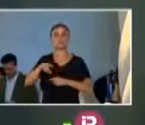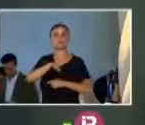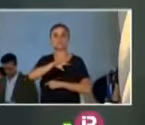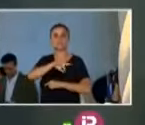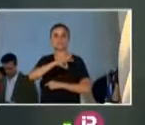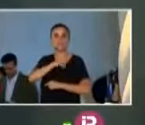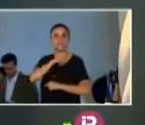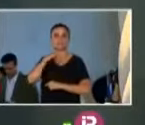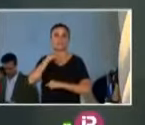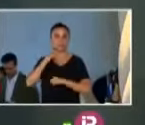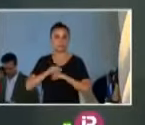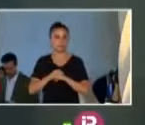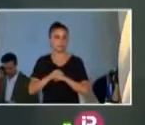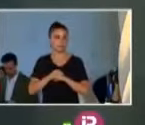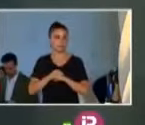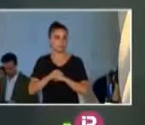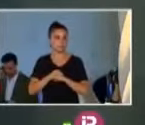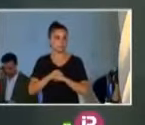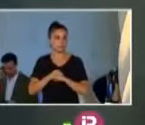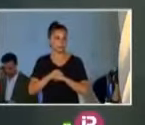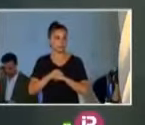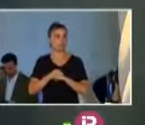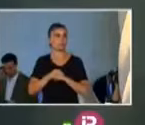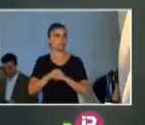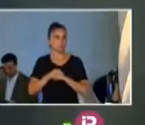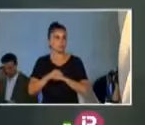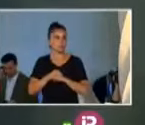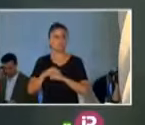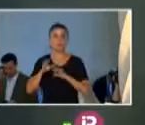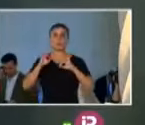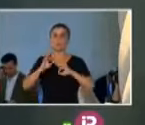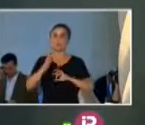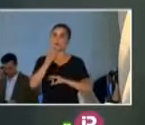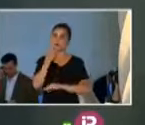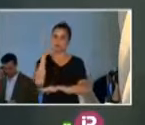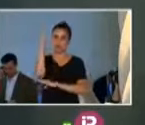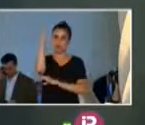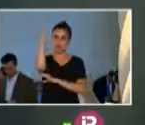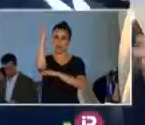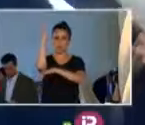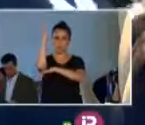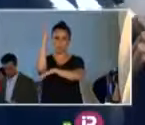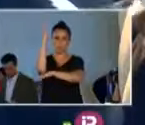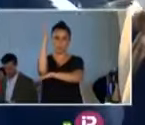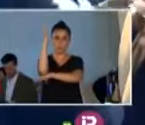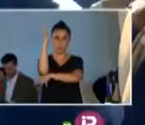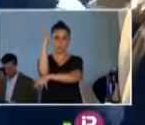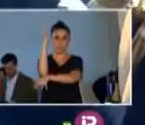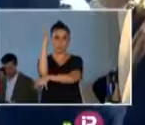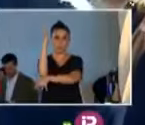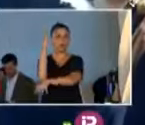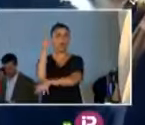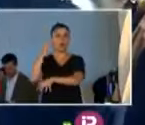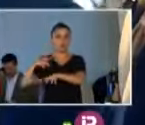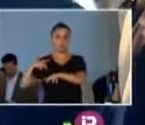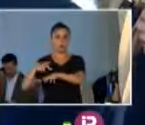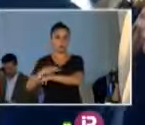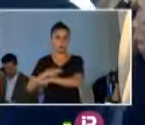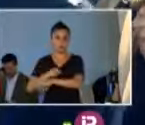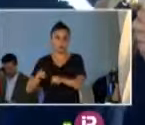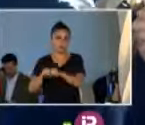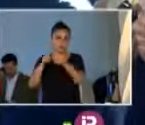Arrelar com un arbre dins la terra, no s'ha núvol endut d'un poc de